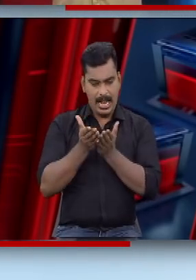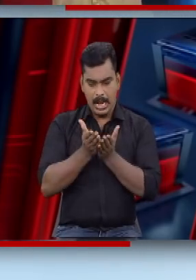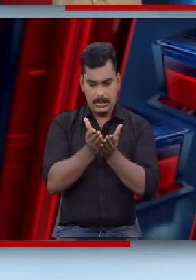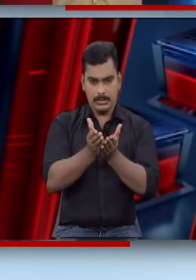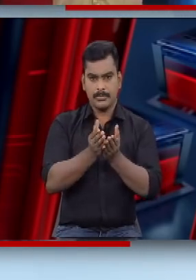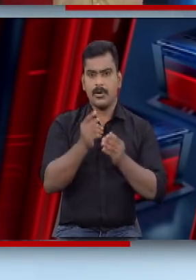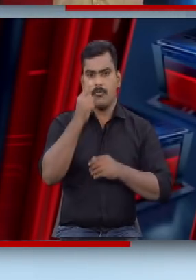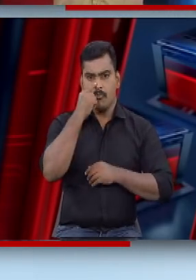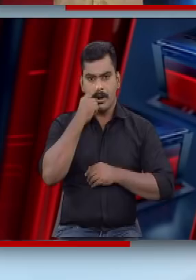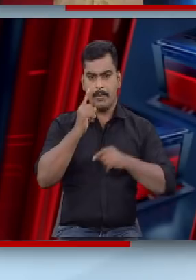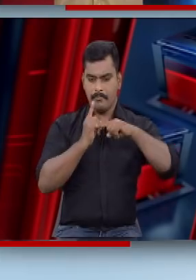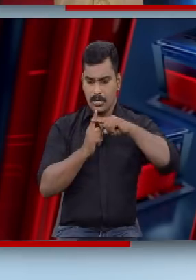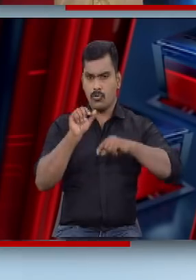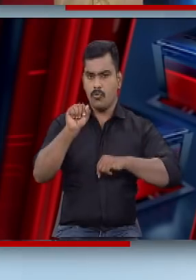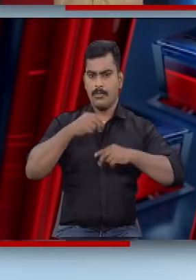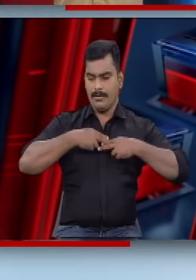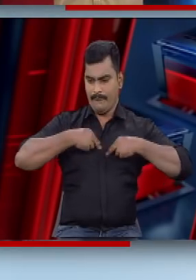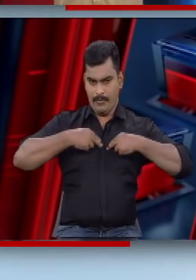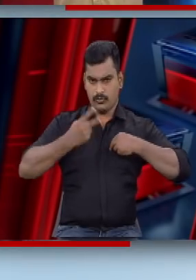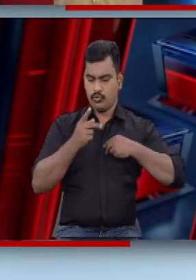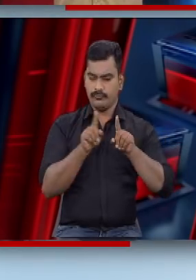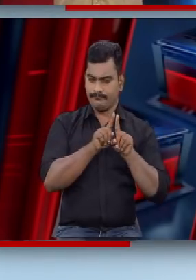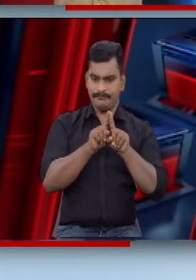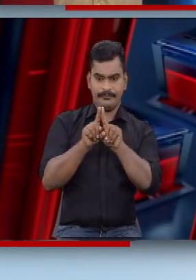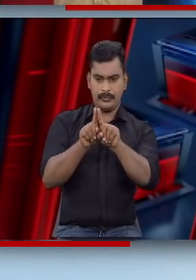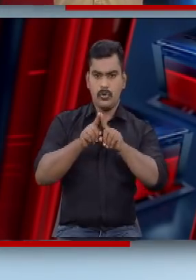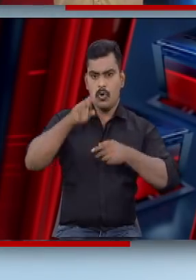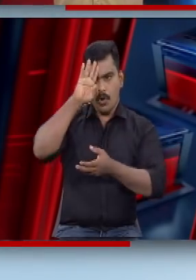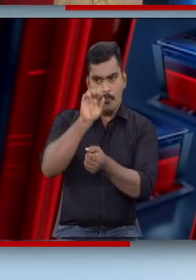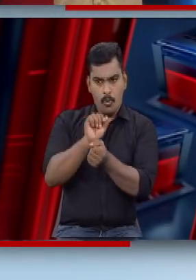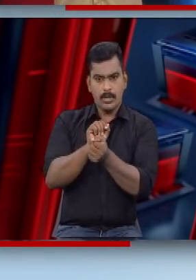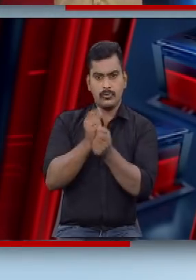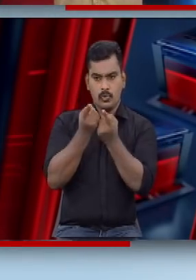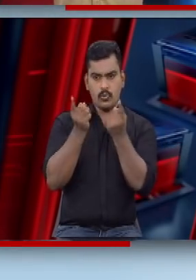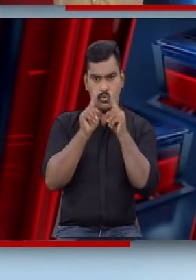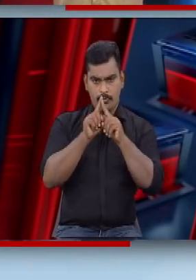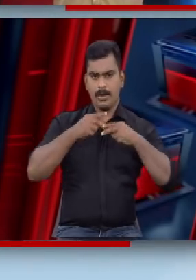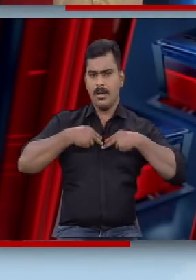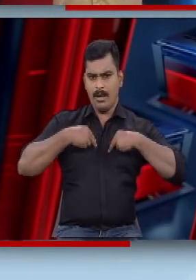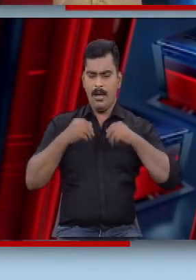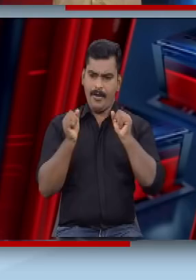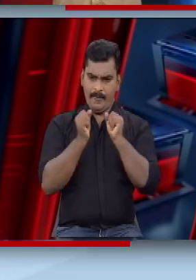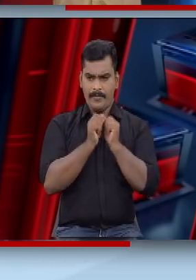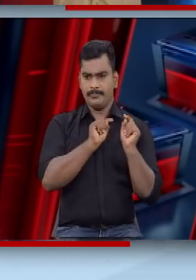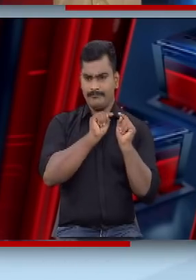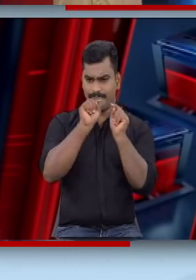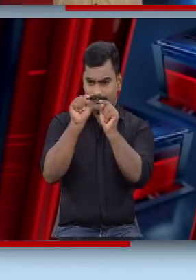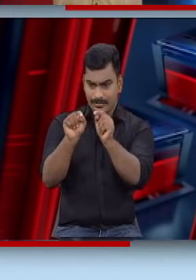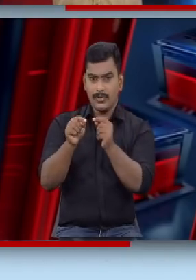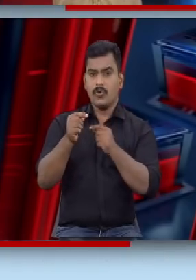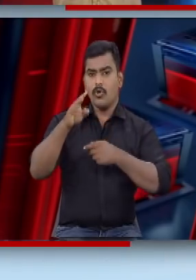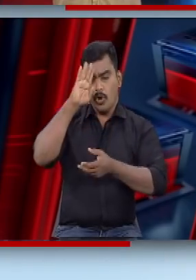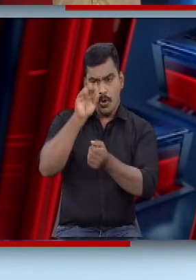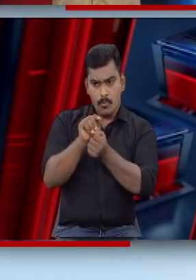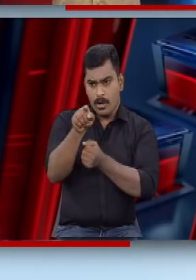എന്നാൽ 4 മണിയോടുകൂടി തന്നെ ഈ ഹെഡ്ക്വാർട്ടേഴ്സിൽ എത്തിച്ചേരുകയായിരുന്നു. അഭിഭാഷകനൊപ്പമാണ് ചോദ്യം ചെയ്യലിന് ഹാജരായത്. ഐഷ